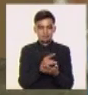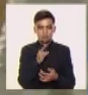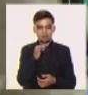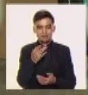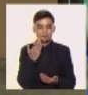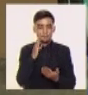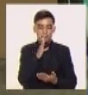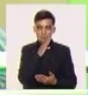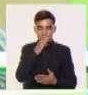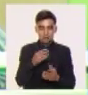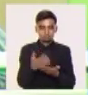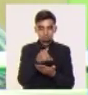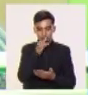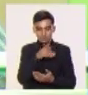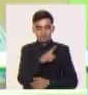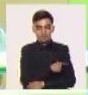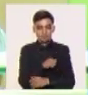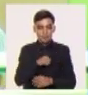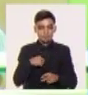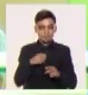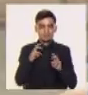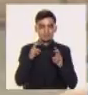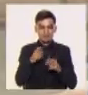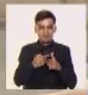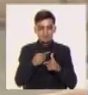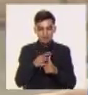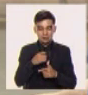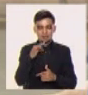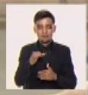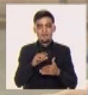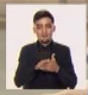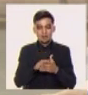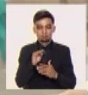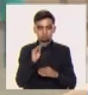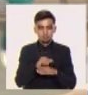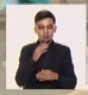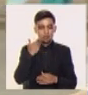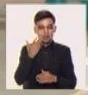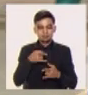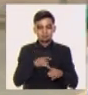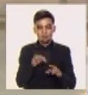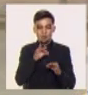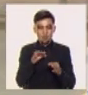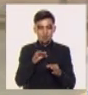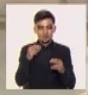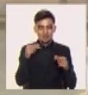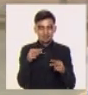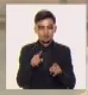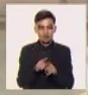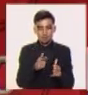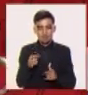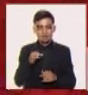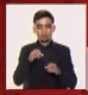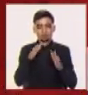не найдутся, врачи сами дадут ему имя и фамилию. Как свидетельство о рождении ребенка будет готово, ребенок переведется в специализированный дом